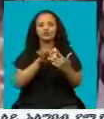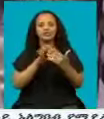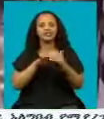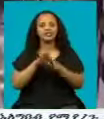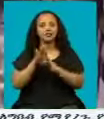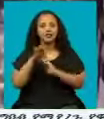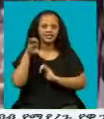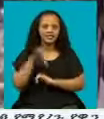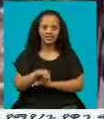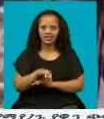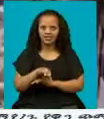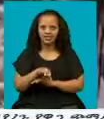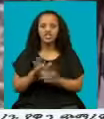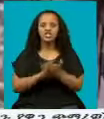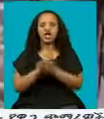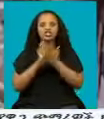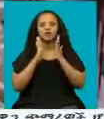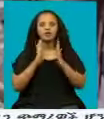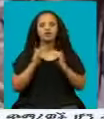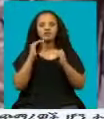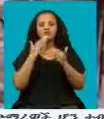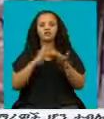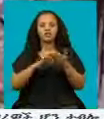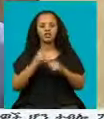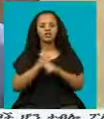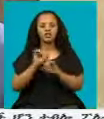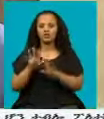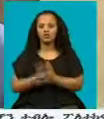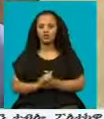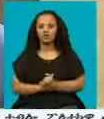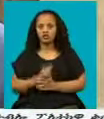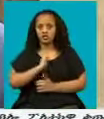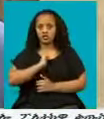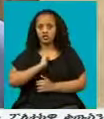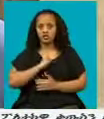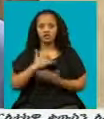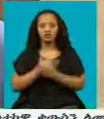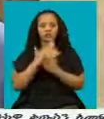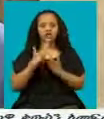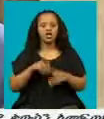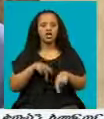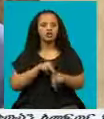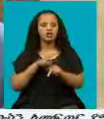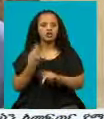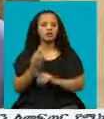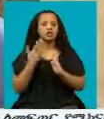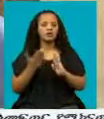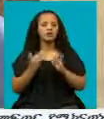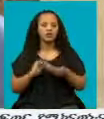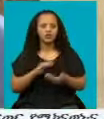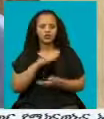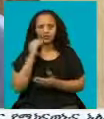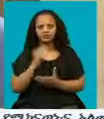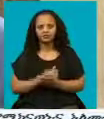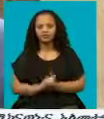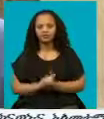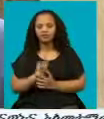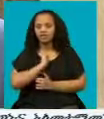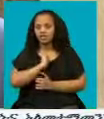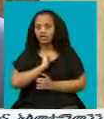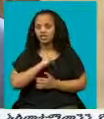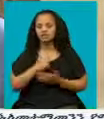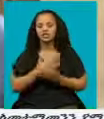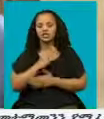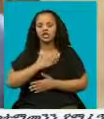እንድንገባ ያስገደደንን ያሸባሪውን እኩይ ተግባር አውግዘዋል። በራሳችን ምርት አርሶ አደሩን ተጠቃሚ እንዲሆንና በራሳችን